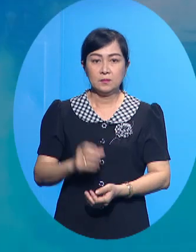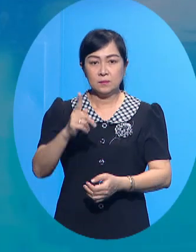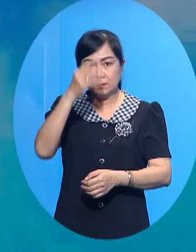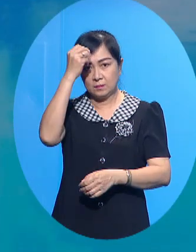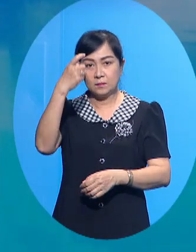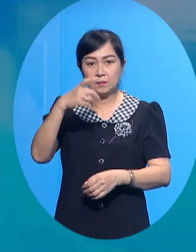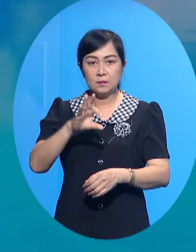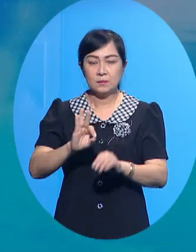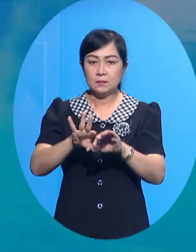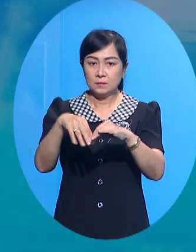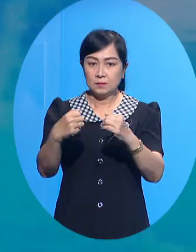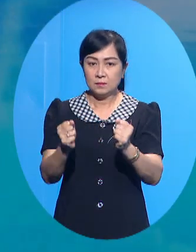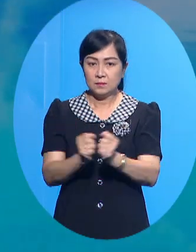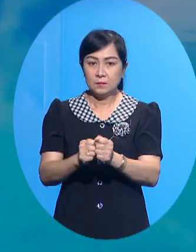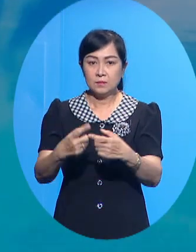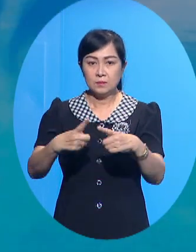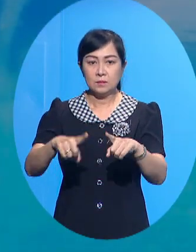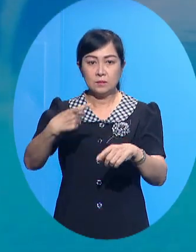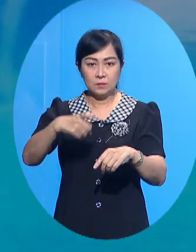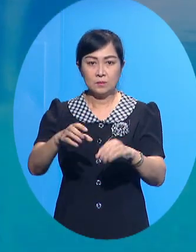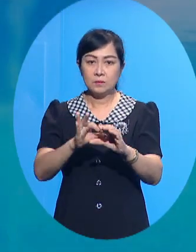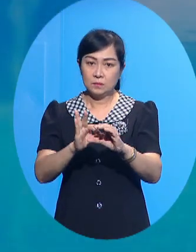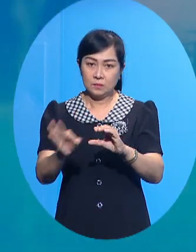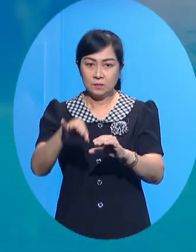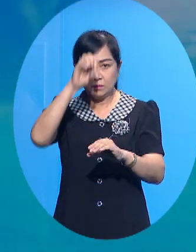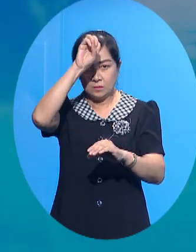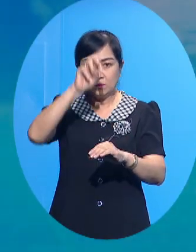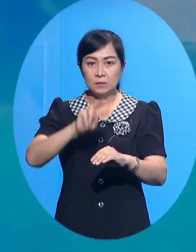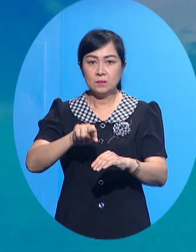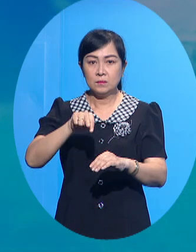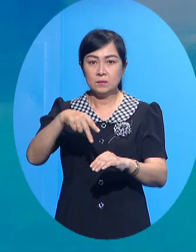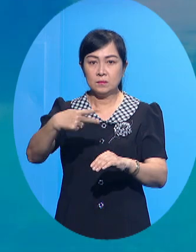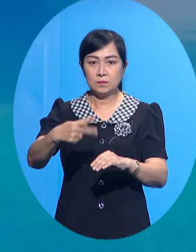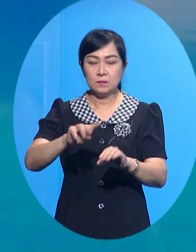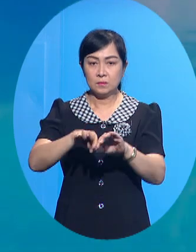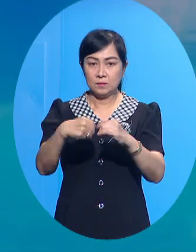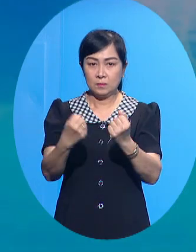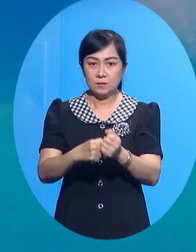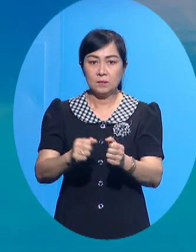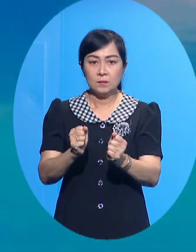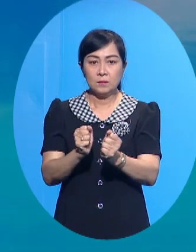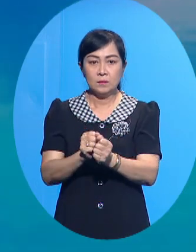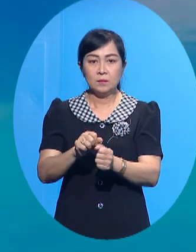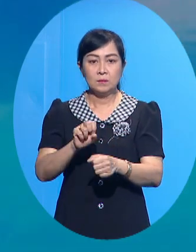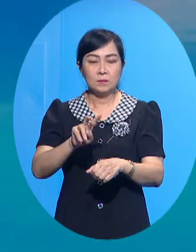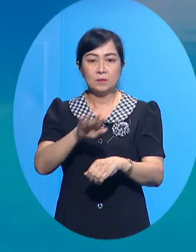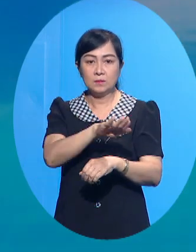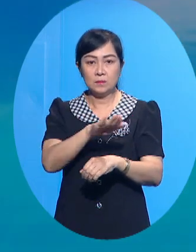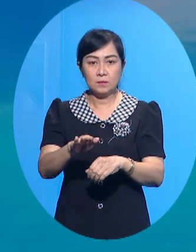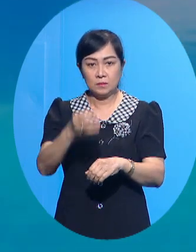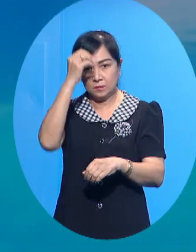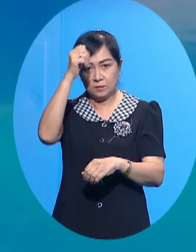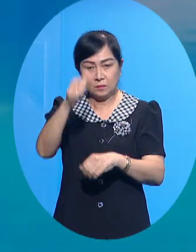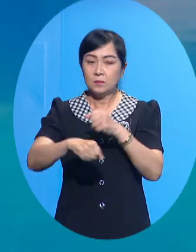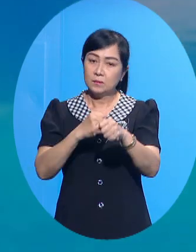Hội khuyến học quận Bình Thạnh phối hợp với Hội doanh nghiệp quận, Công ty cổ phần giáo dục GNP tổ chức chương trình đồng hành cùng với sinh viên học sinh vượt khó